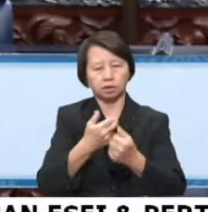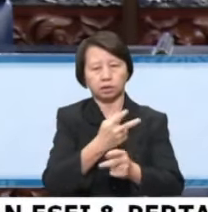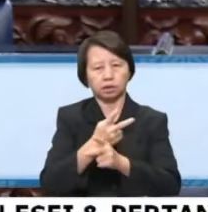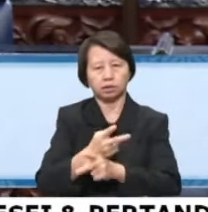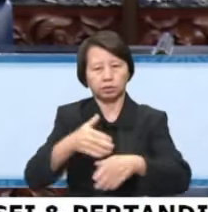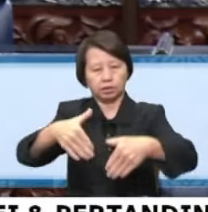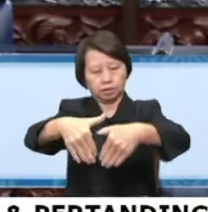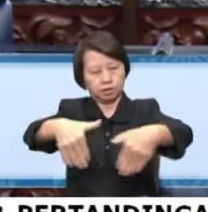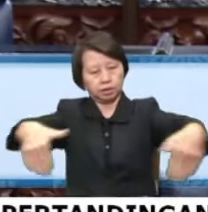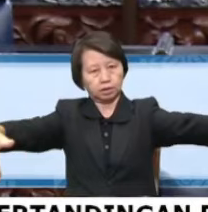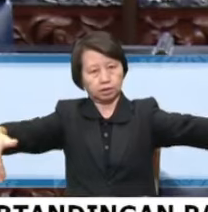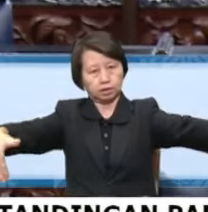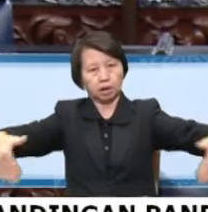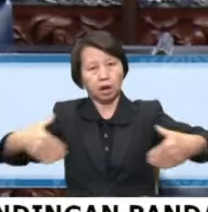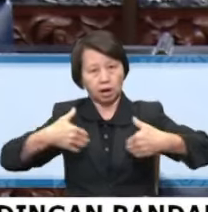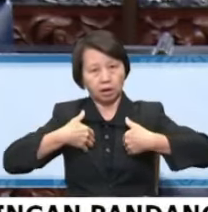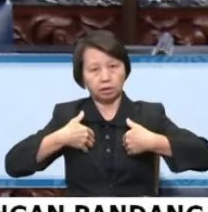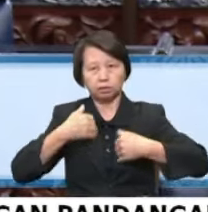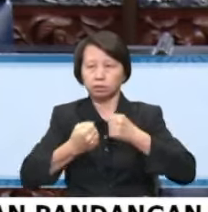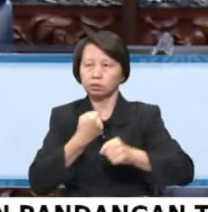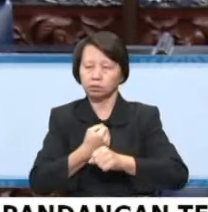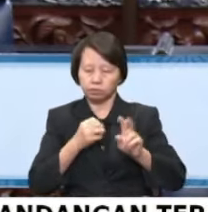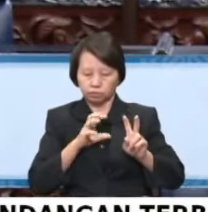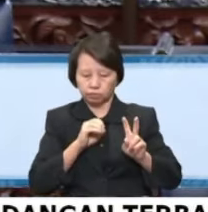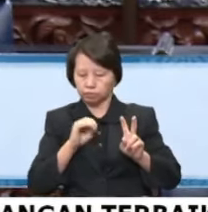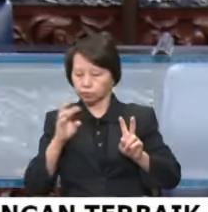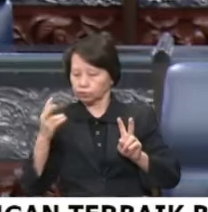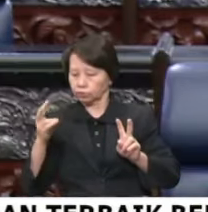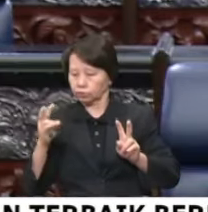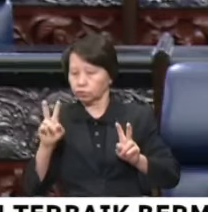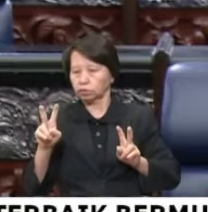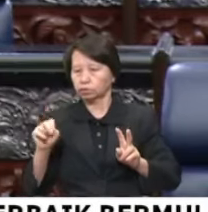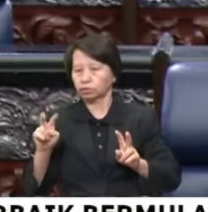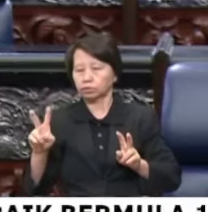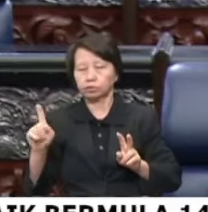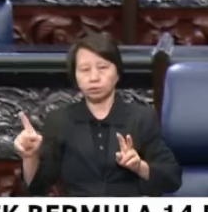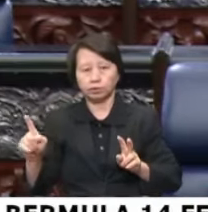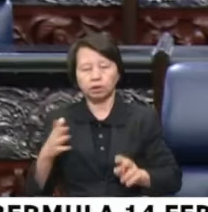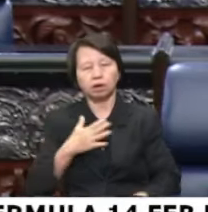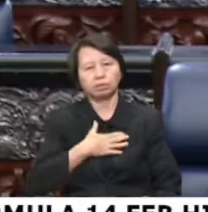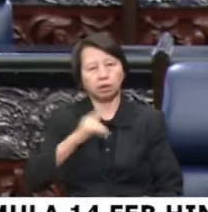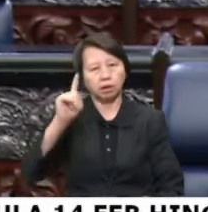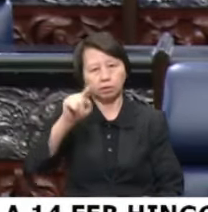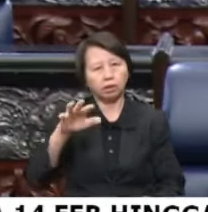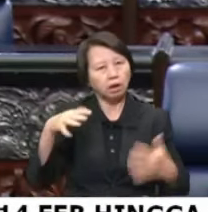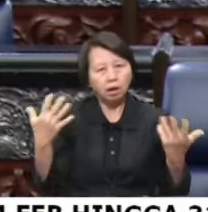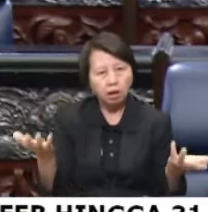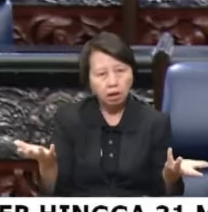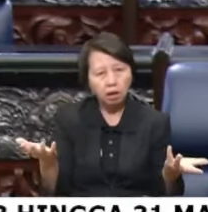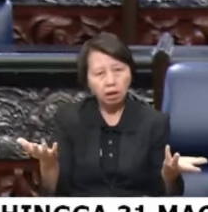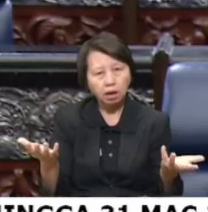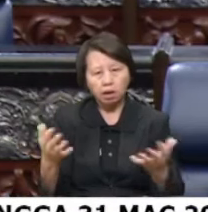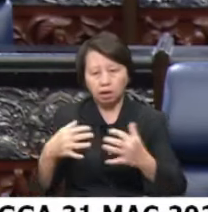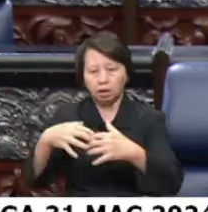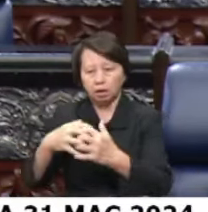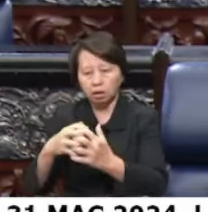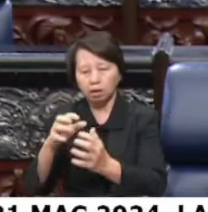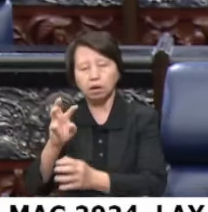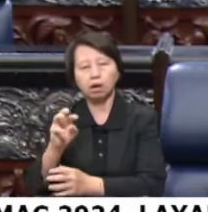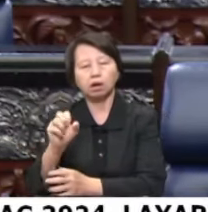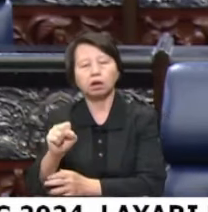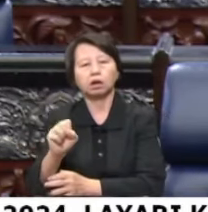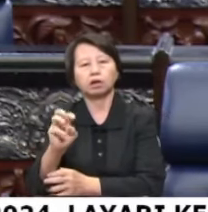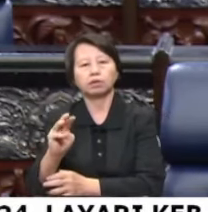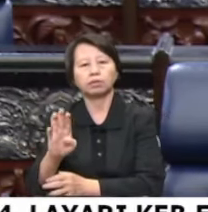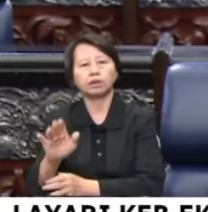Sepadan yang diwujudkan 2017 dan dibubarkan pada 2021. Soalan saya, bagaimanakah penubuhan entiti baru SBA ini dijangka